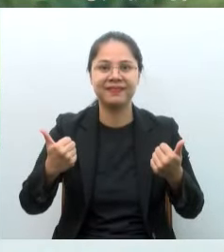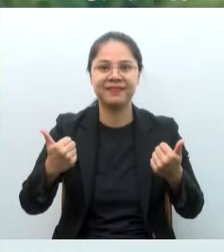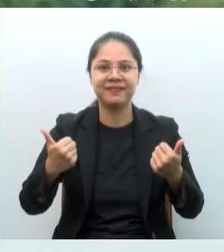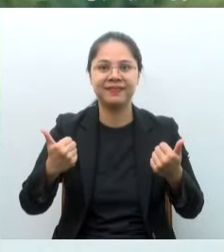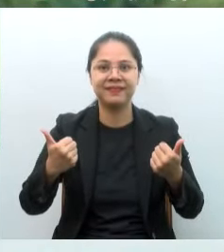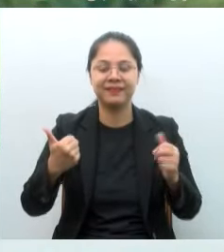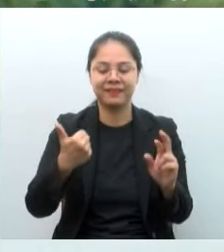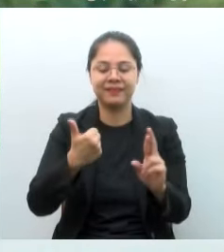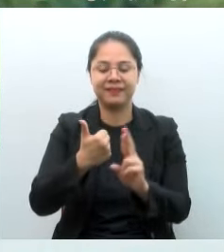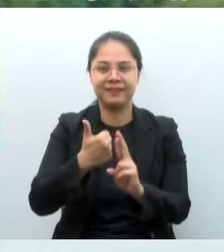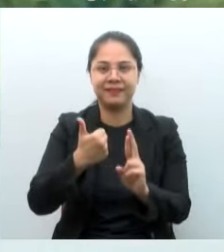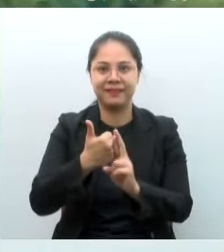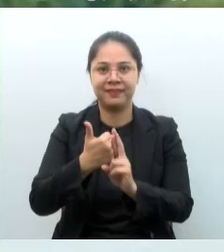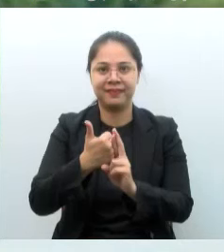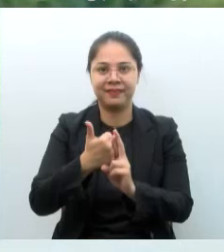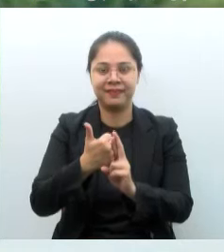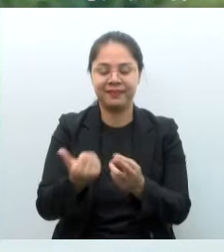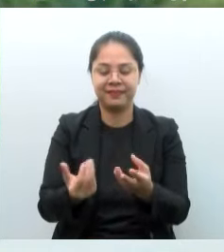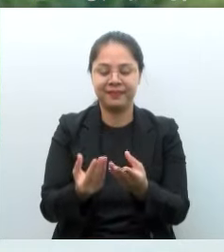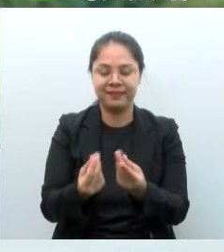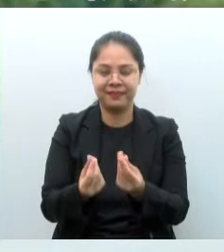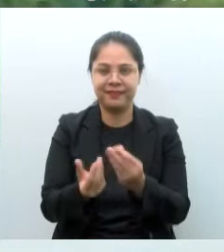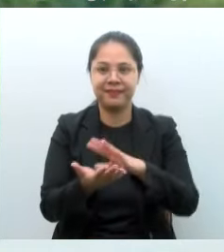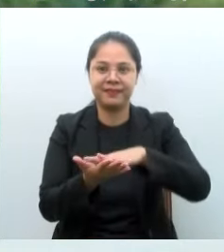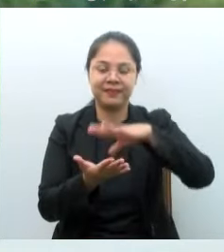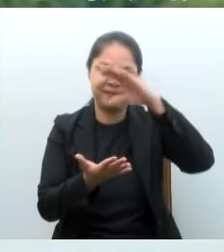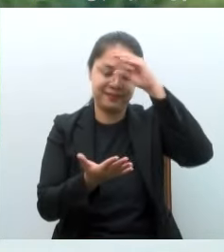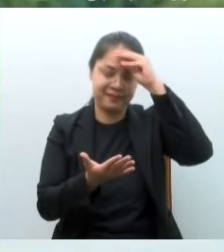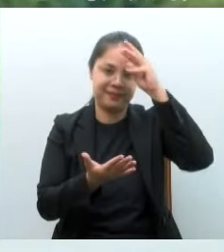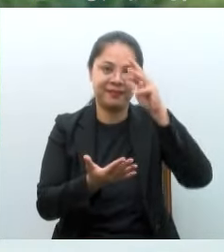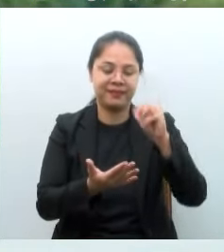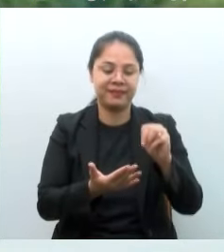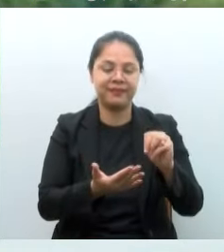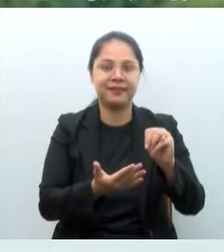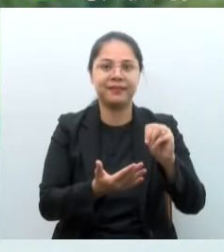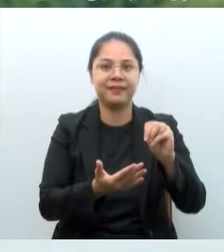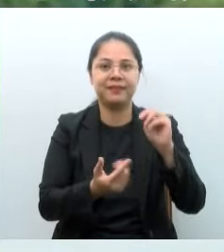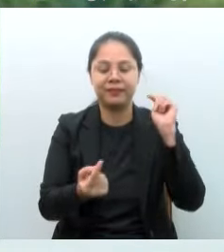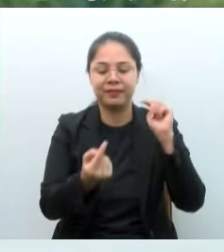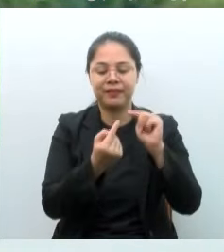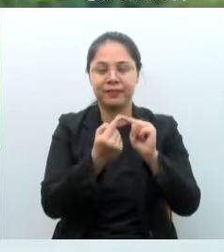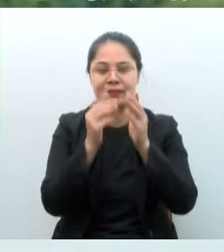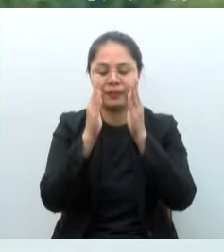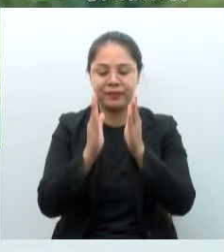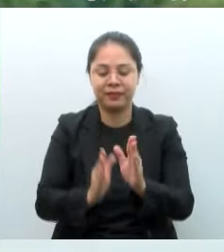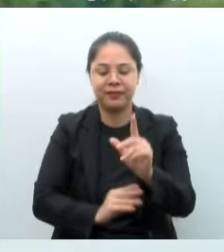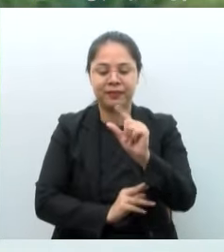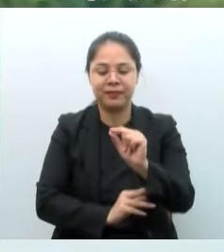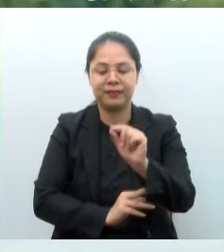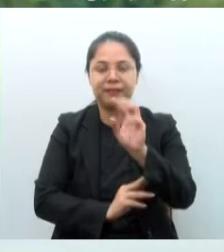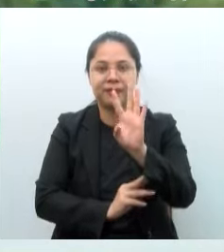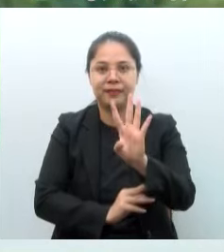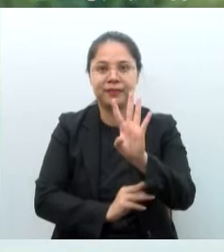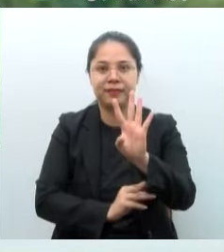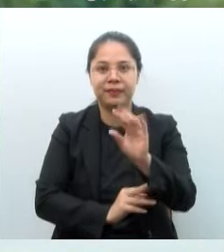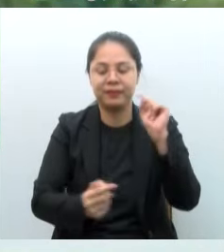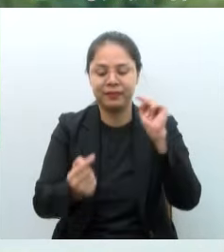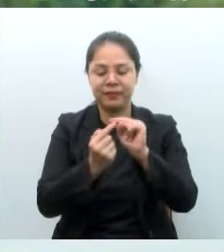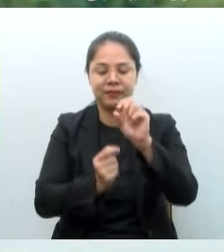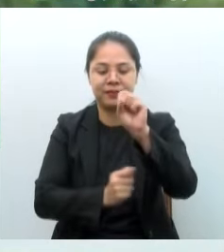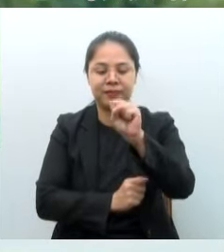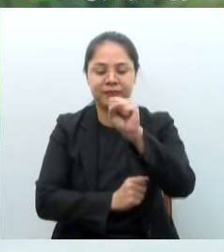ผู้อำนวยการสำนักงานเขตพื้นที่การศึกษาทั้งประถมและมัธยมทั้ง24ท่านนะครับซึ่งเมื่อวานนะครับทางสปท.ก็ได้